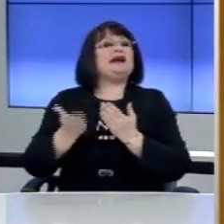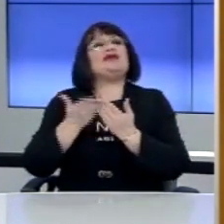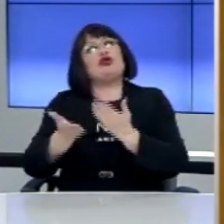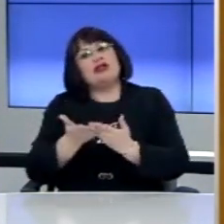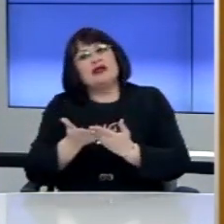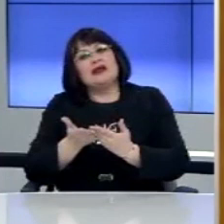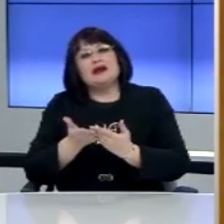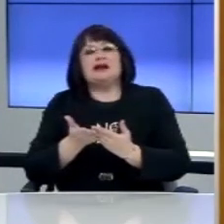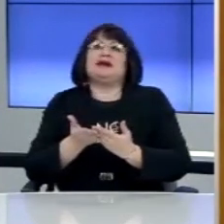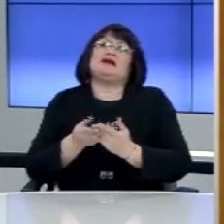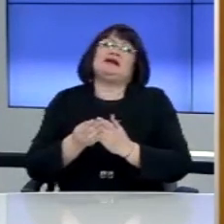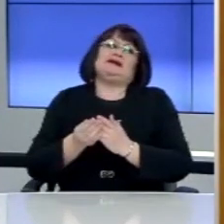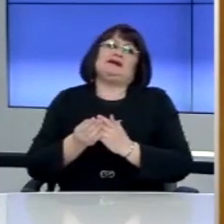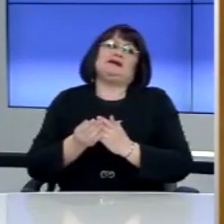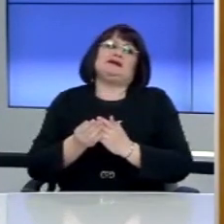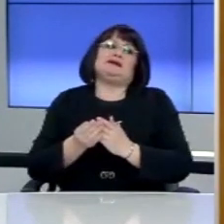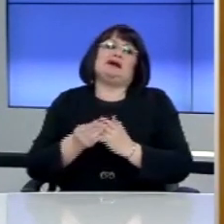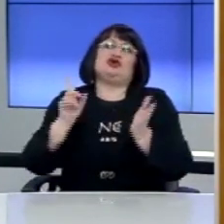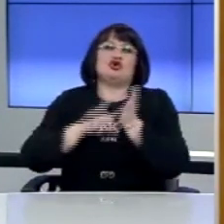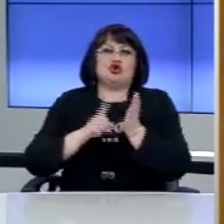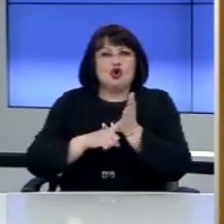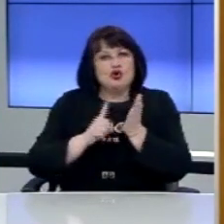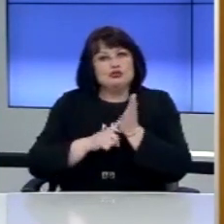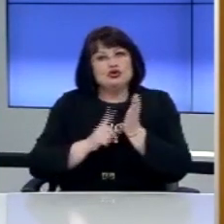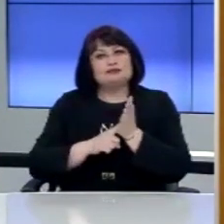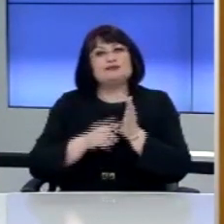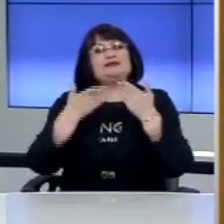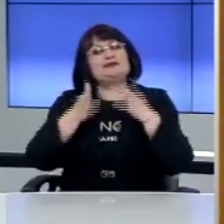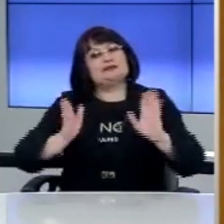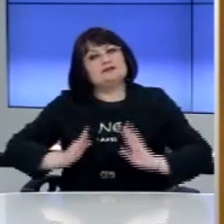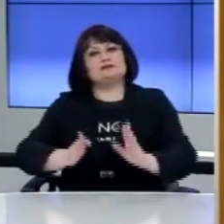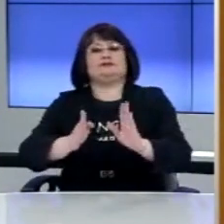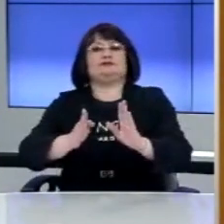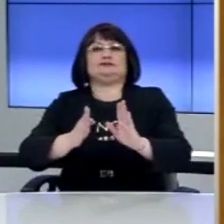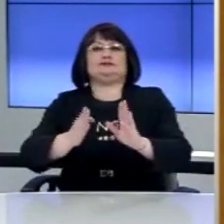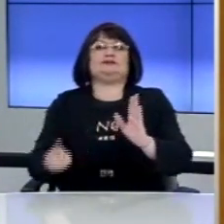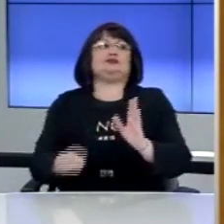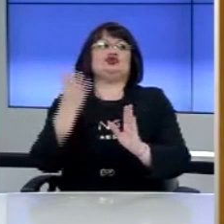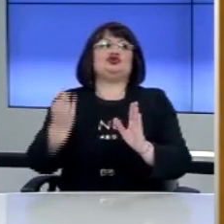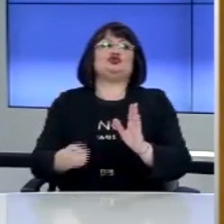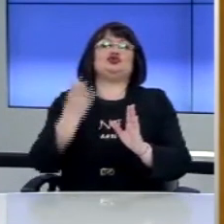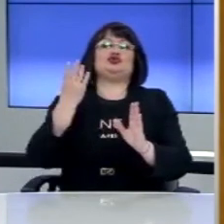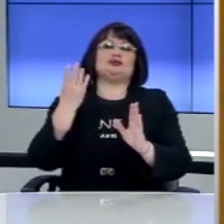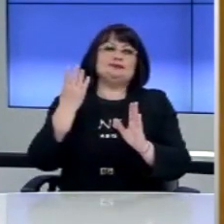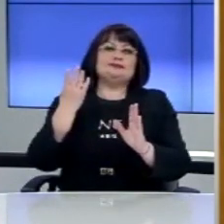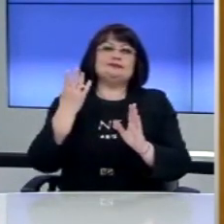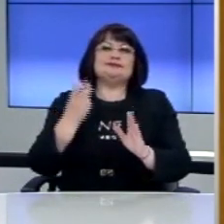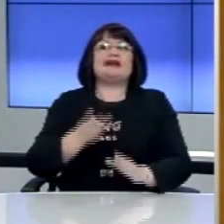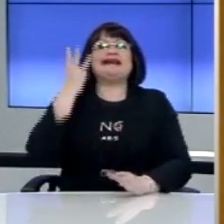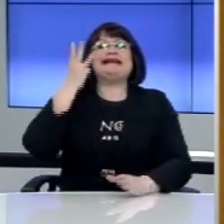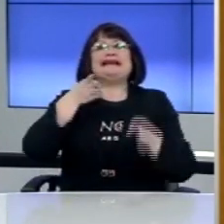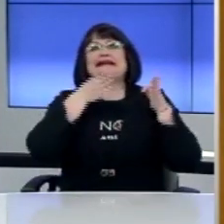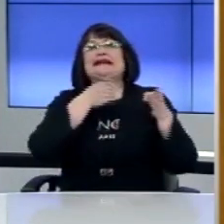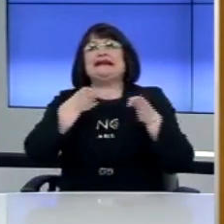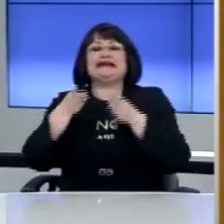το σώμα αυτού του νόμου, να ανοίξει το δρόμο σε νέα επιδρομή με τους τρεις πυλώνες